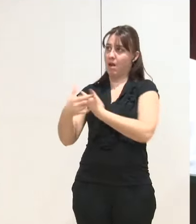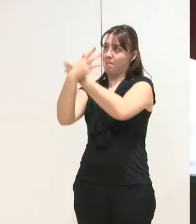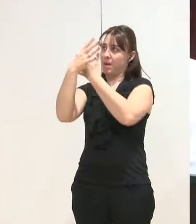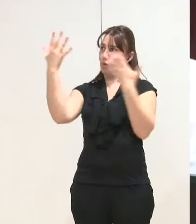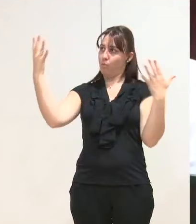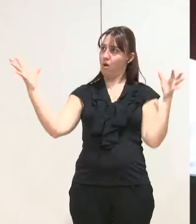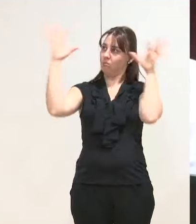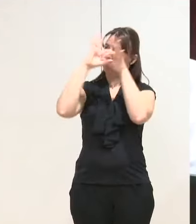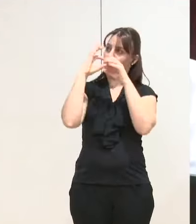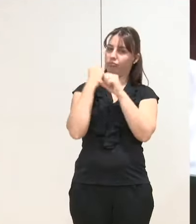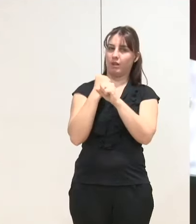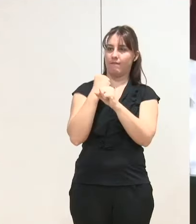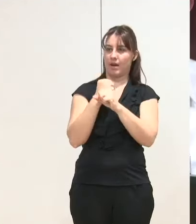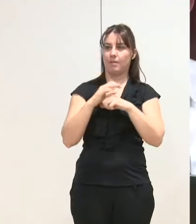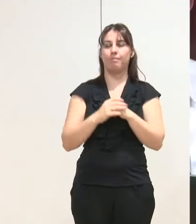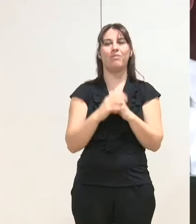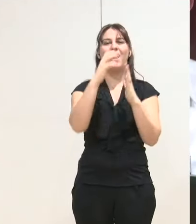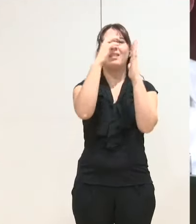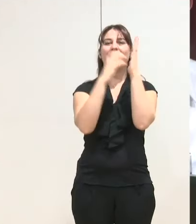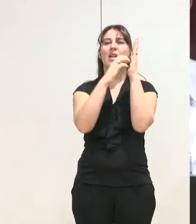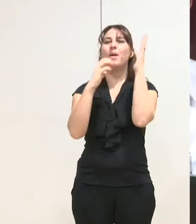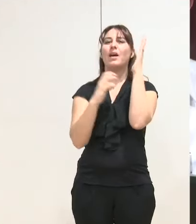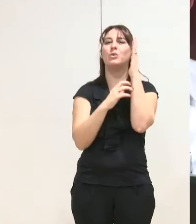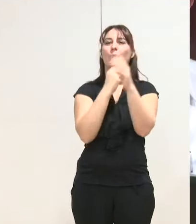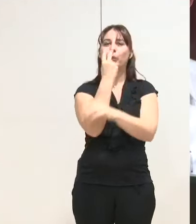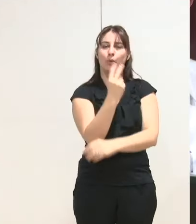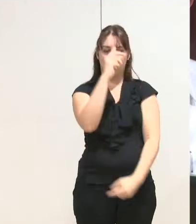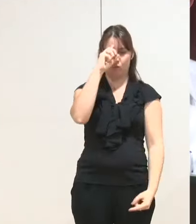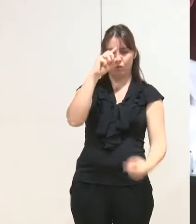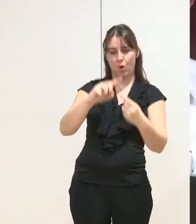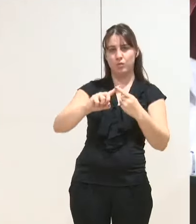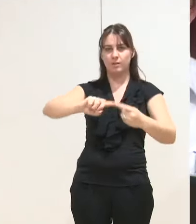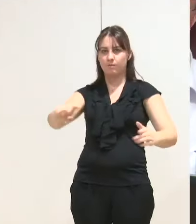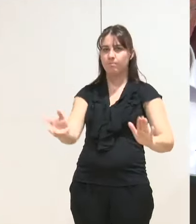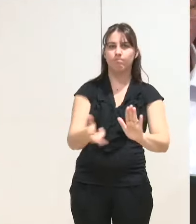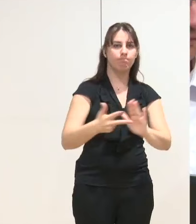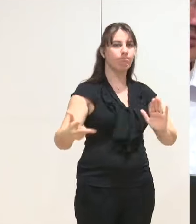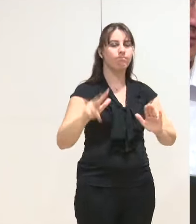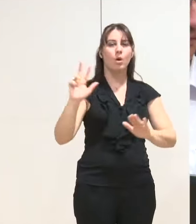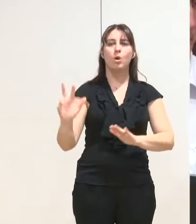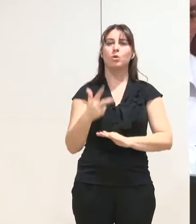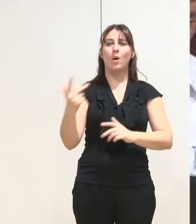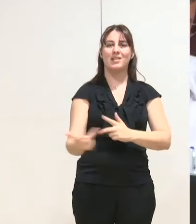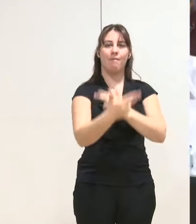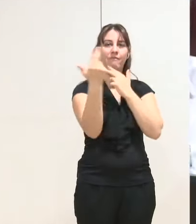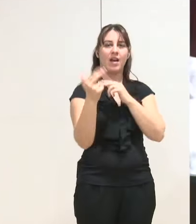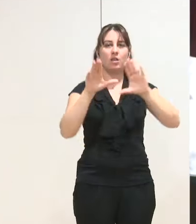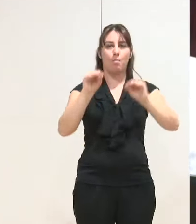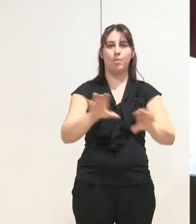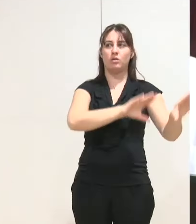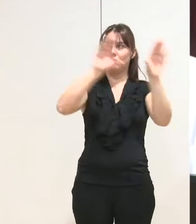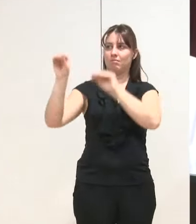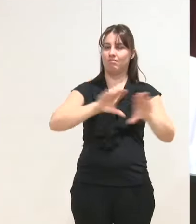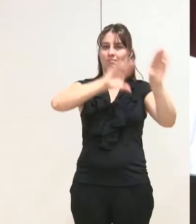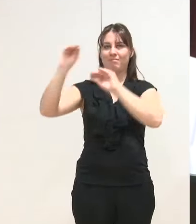il s'agit au travers de ces deux délibérations d'acter une troisième phase de transfert de postees dans le cadre de la